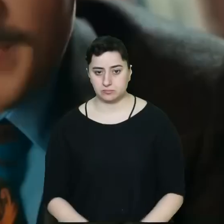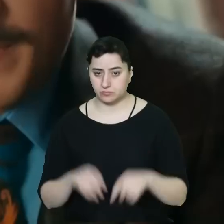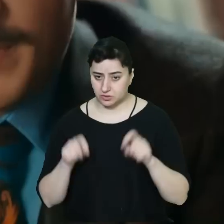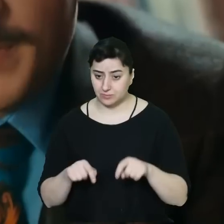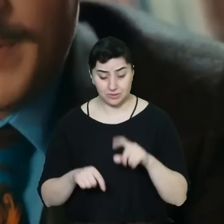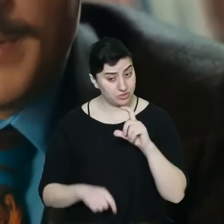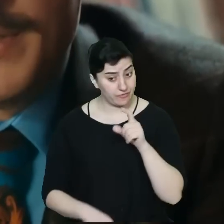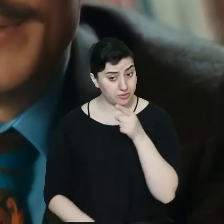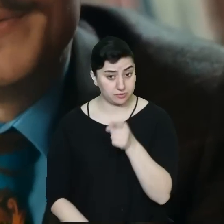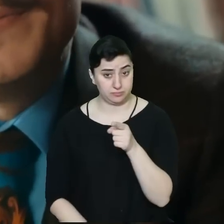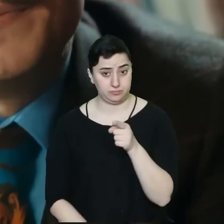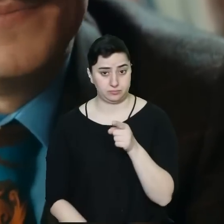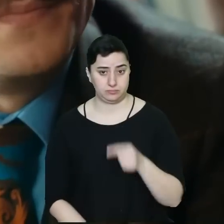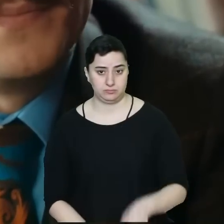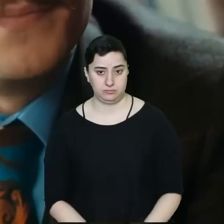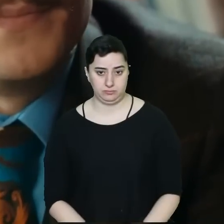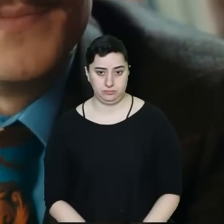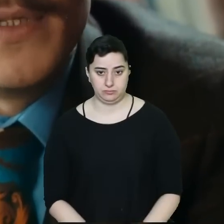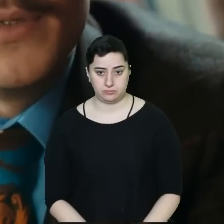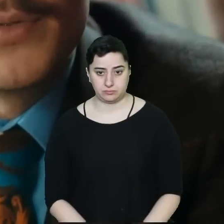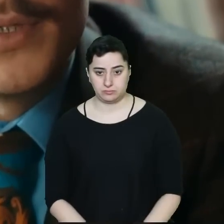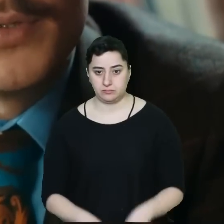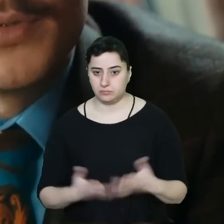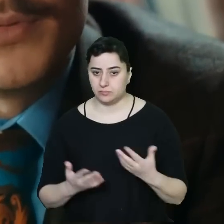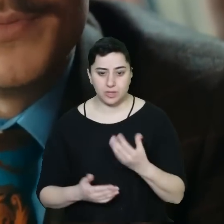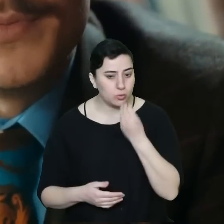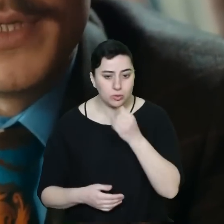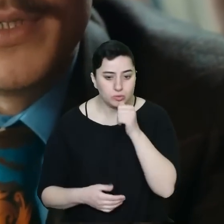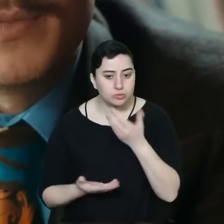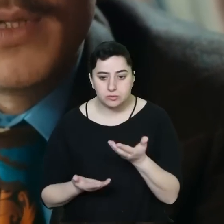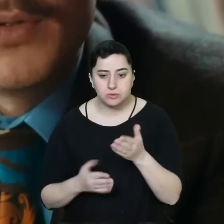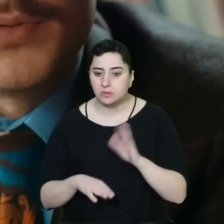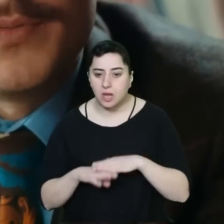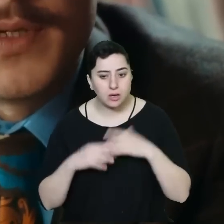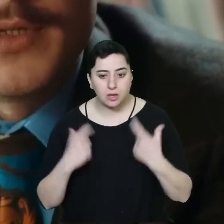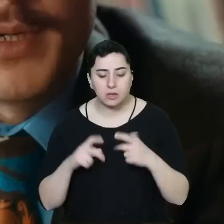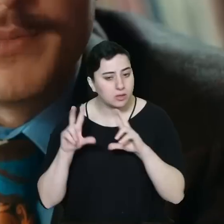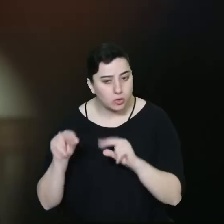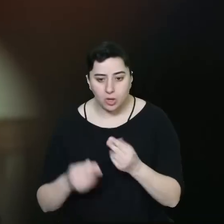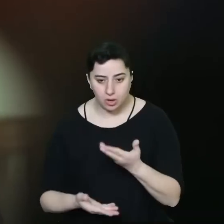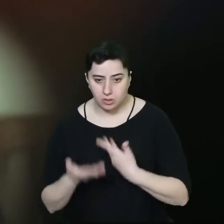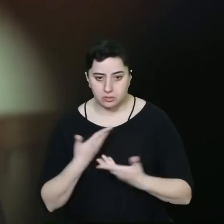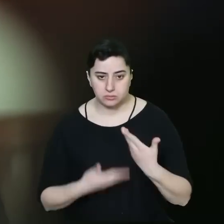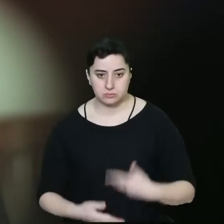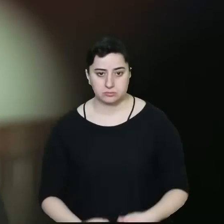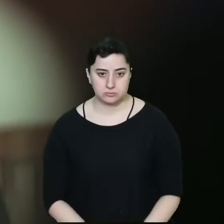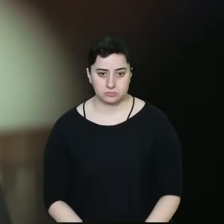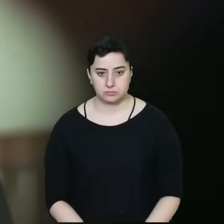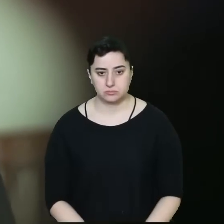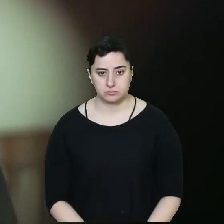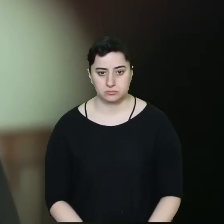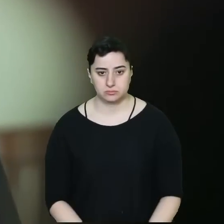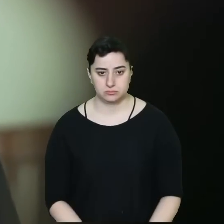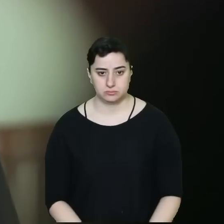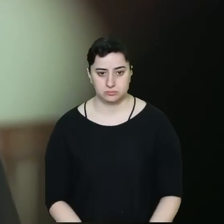Şimdi Cevat Efendi, ne yiyorsun ne içiyorsun? Nerede yatıp kalkıyorsun? Anlat bakalım.